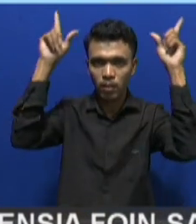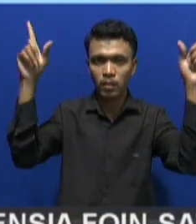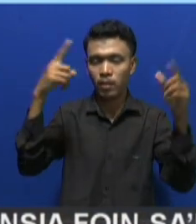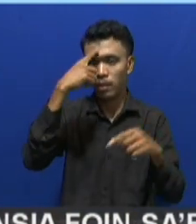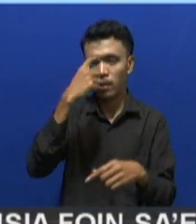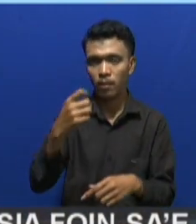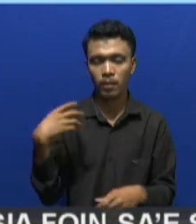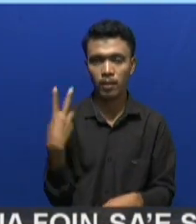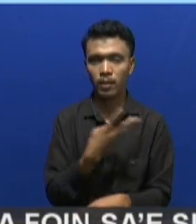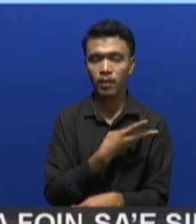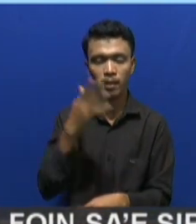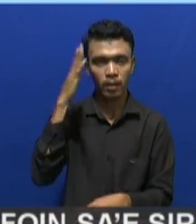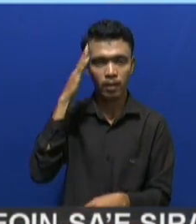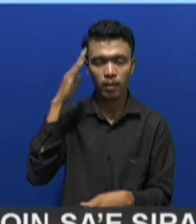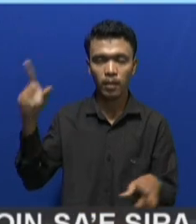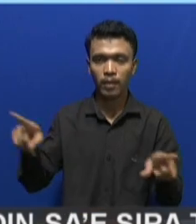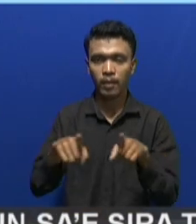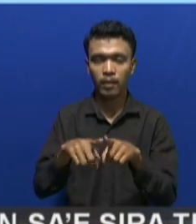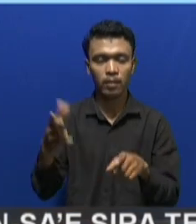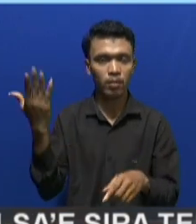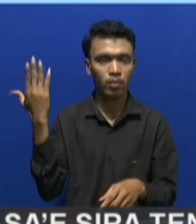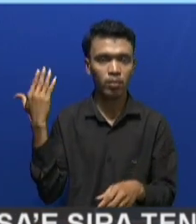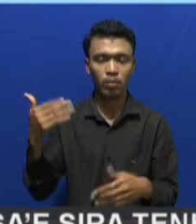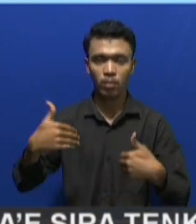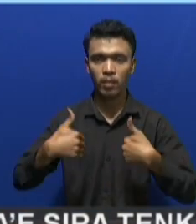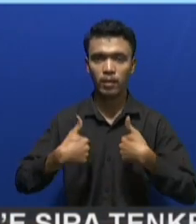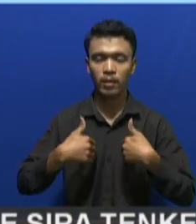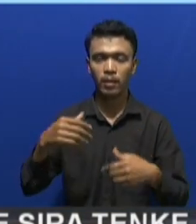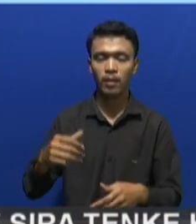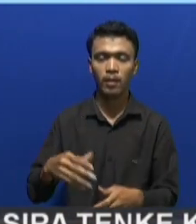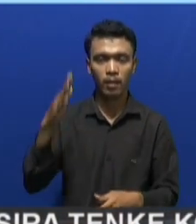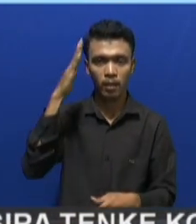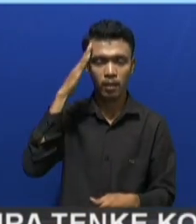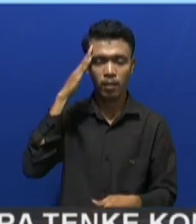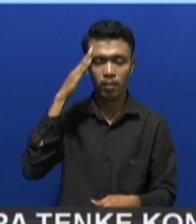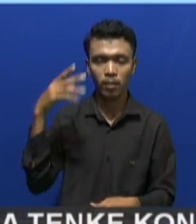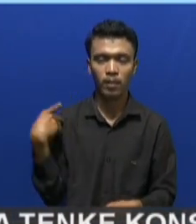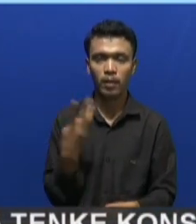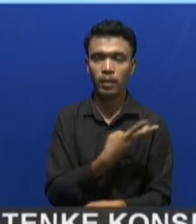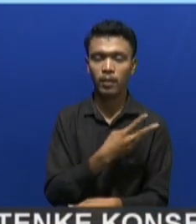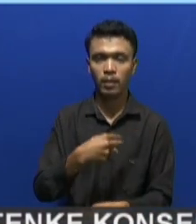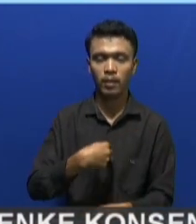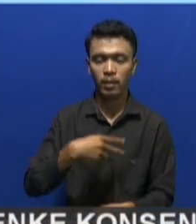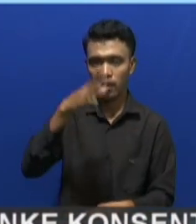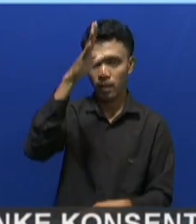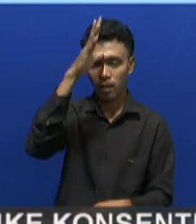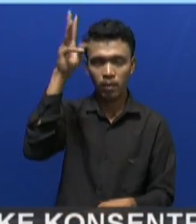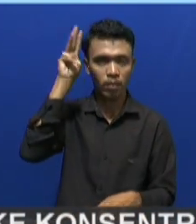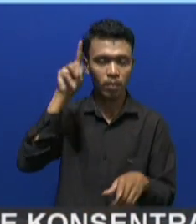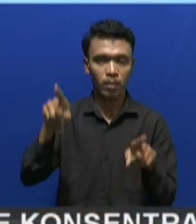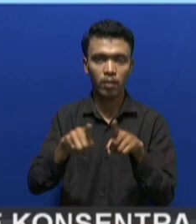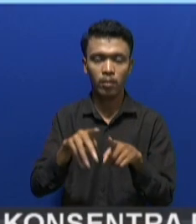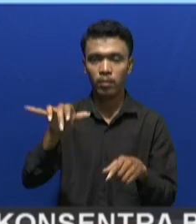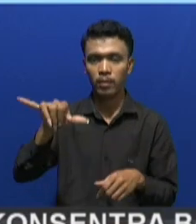Tambah ita tene katak anesang uluk ia pensamento nebe mak itenia amang itenia mau sira alo